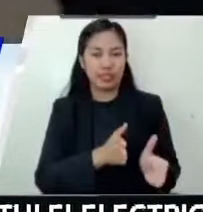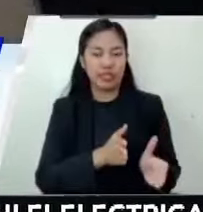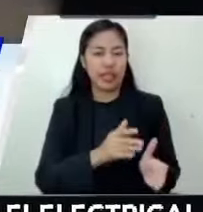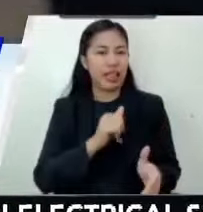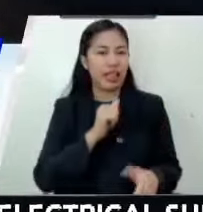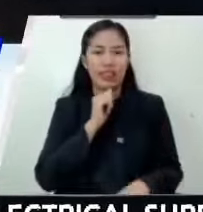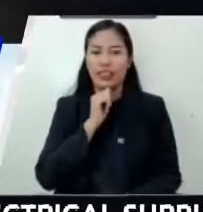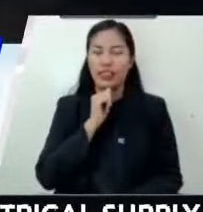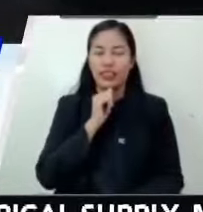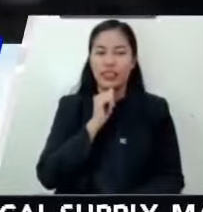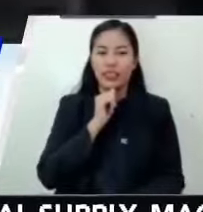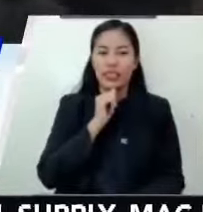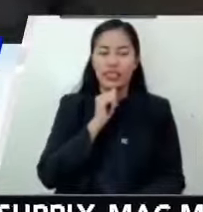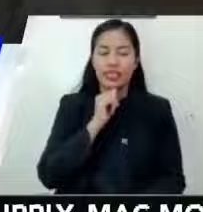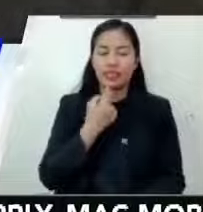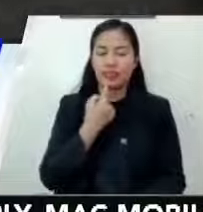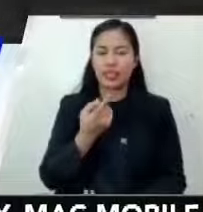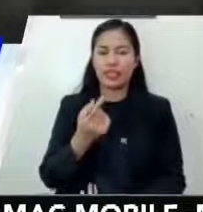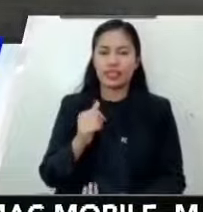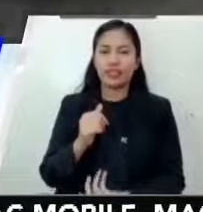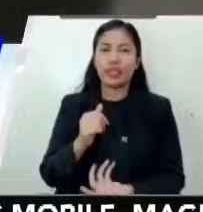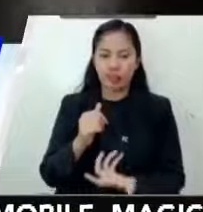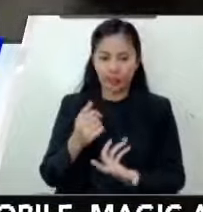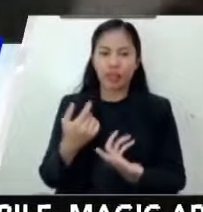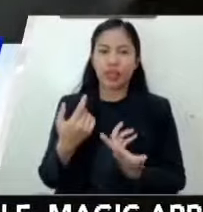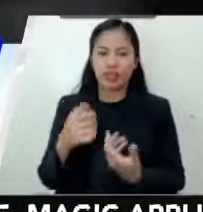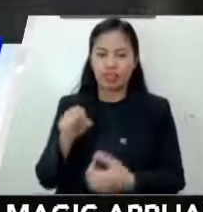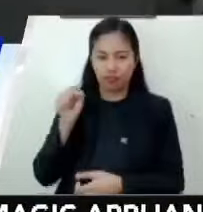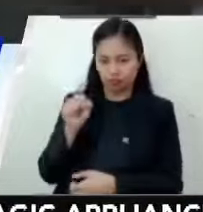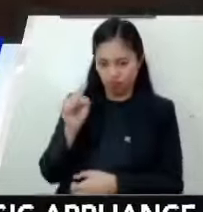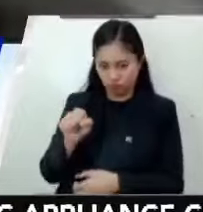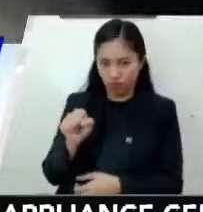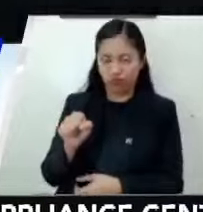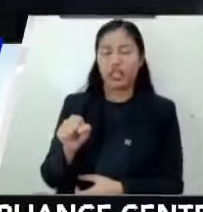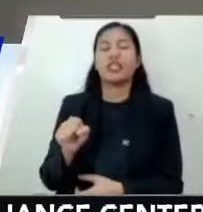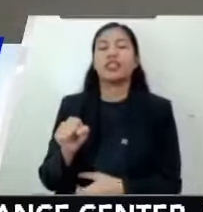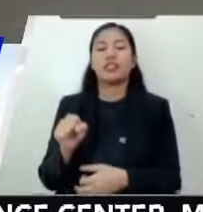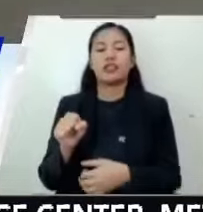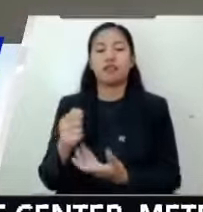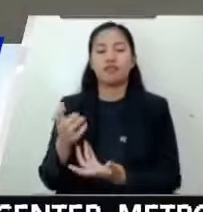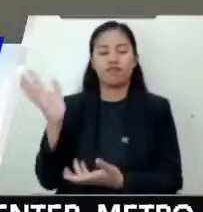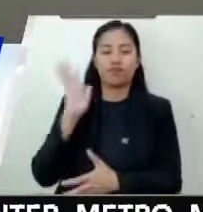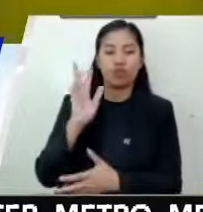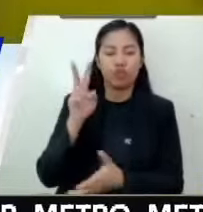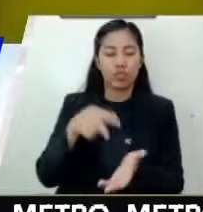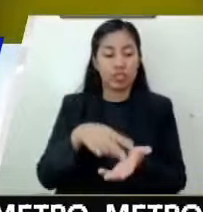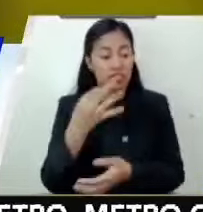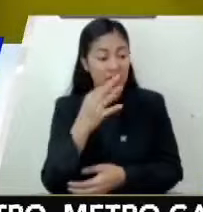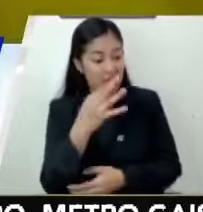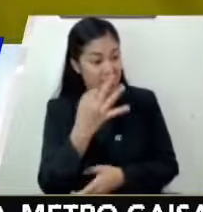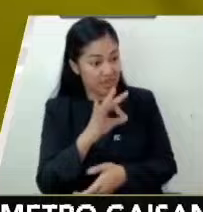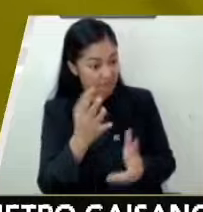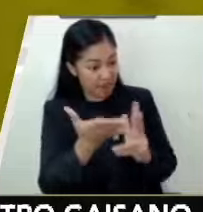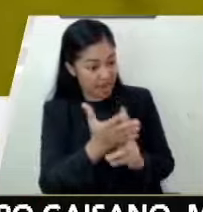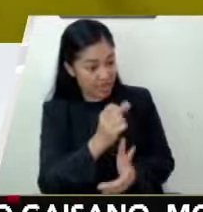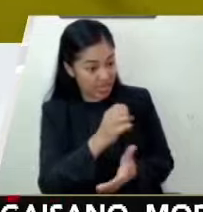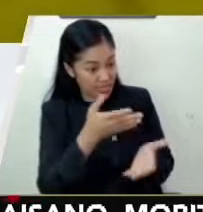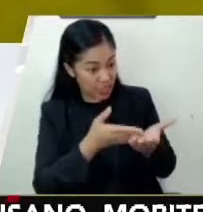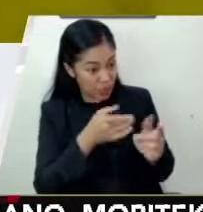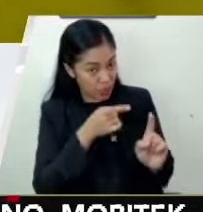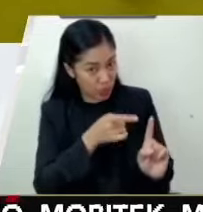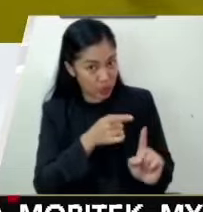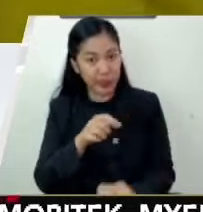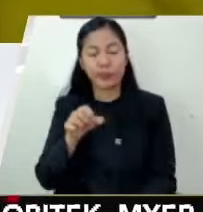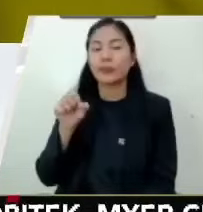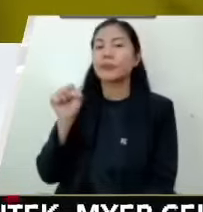aligasyon at sa pagkakahuli niya noong 2019. So dati na po kayo nakasuhan ng illegal possession noong 2019. Tama? Anong